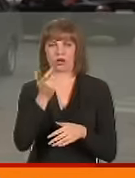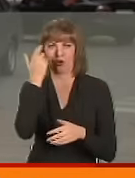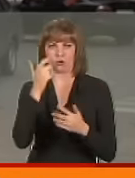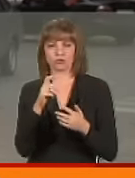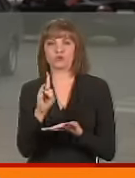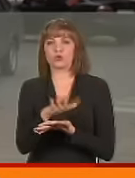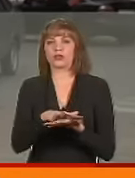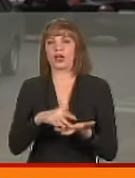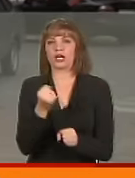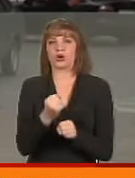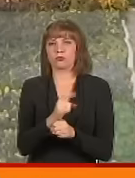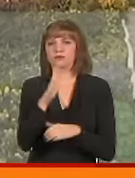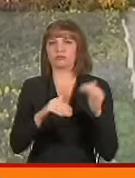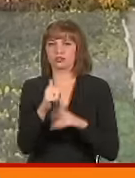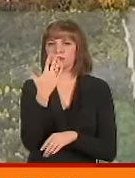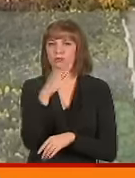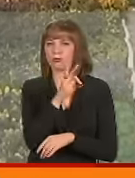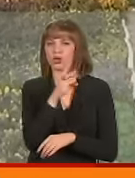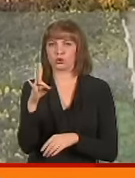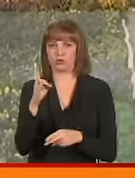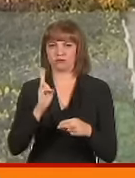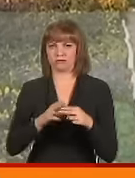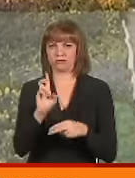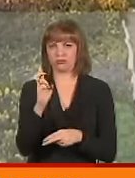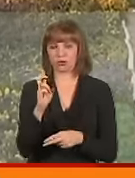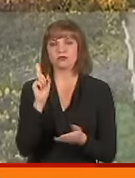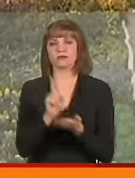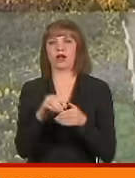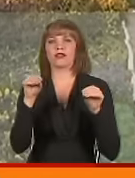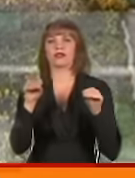господарства. Що далі робитимуть із майже 5 тоннами бронзи, має вирішити громада.